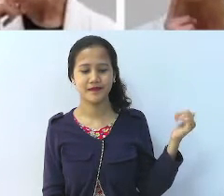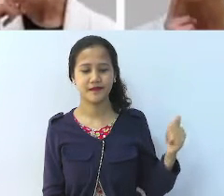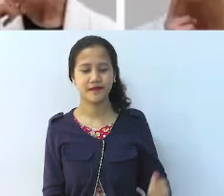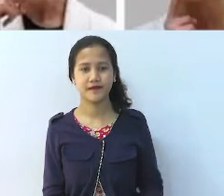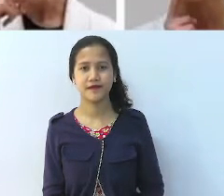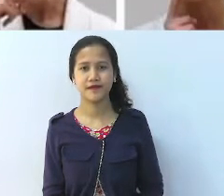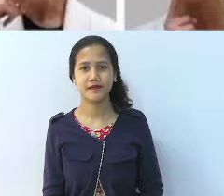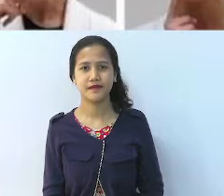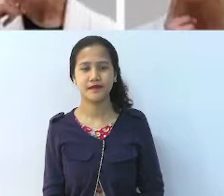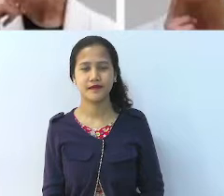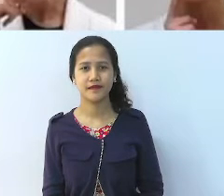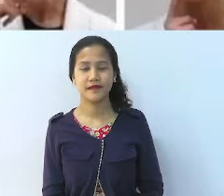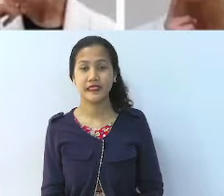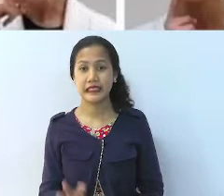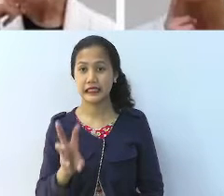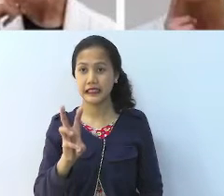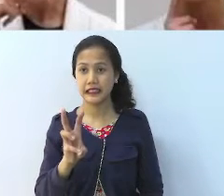di ba?